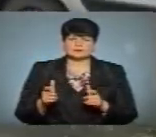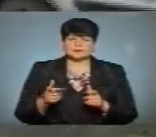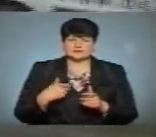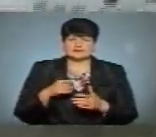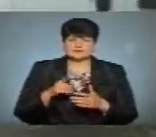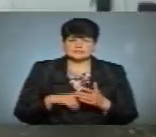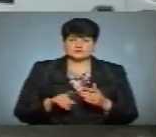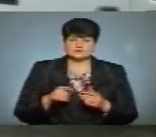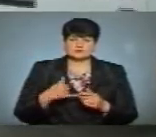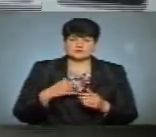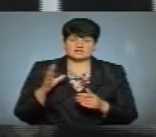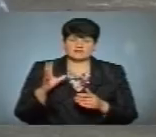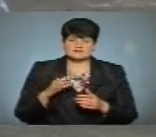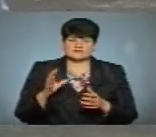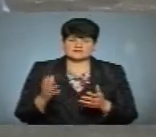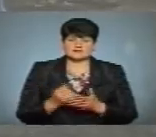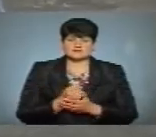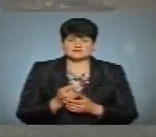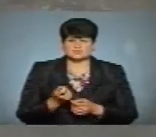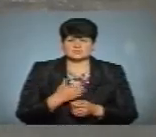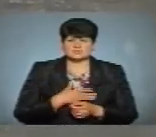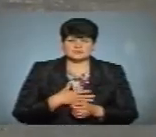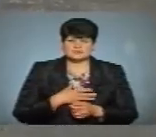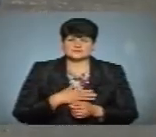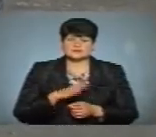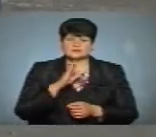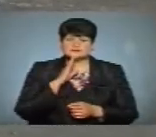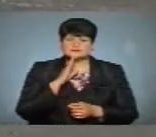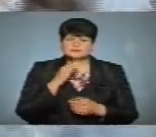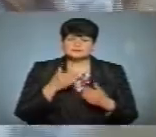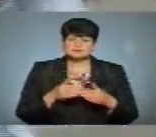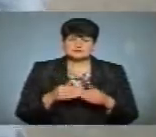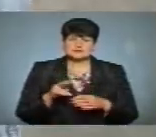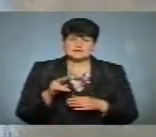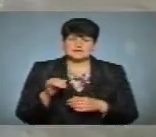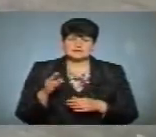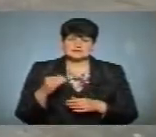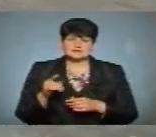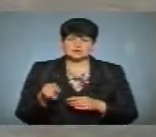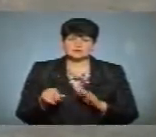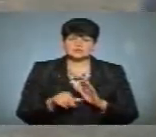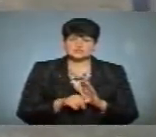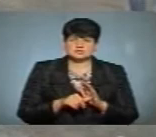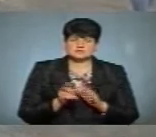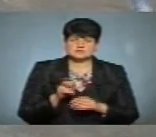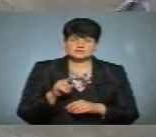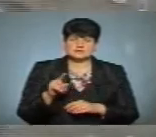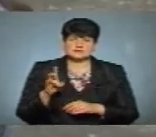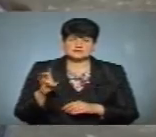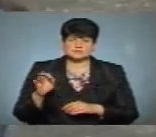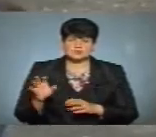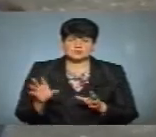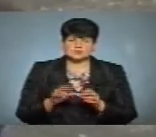Надіюсь, мені все вдасться, трошки переживаю. Марія Солодка – випускниця Тернопільської школи-ліцею номер 6. Дівчина прийшла на ЗНО з